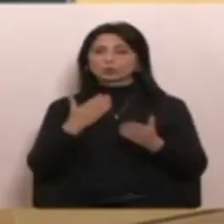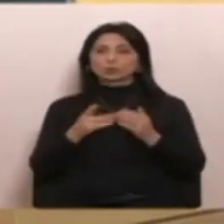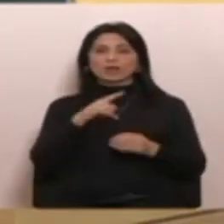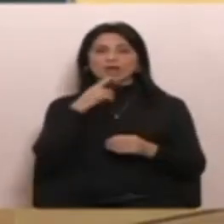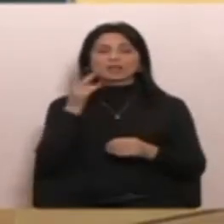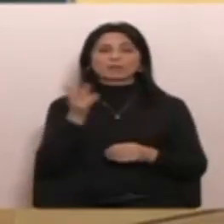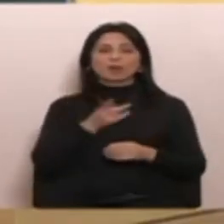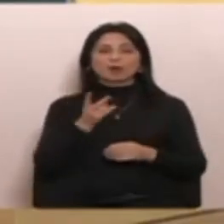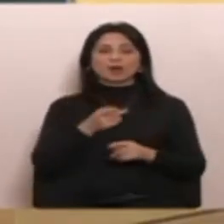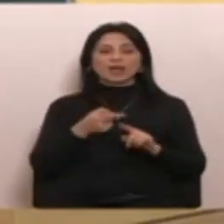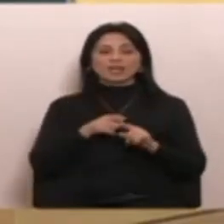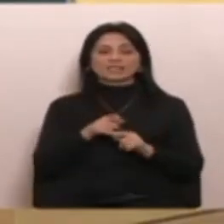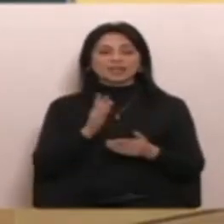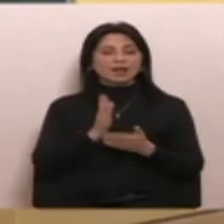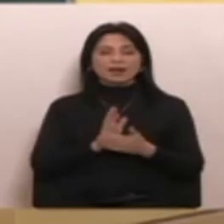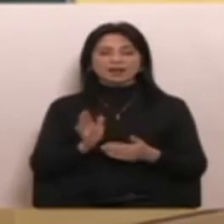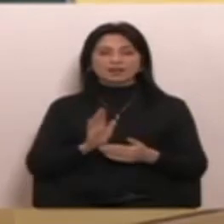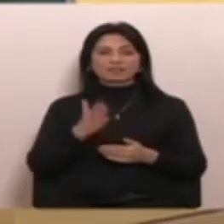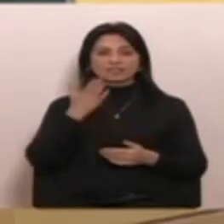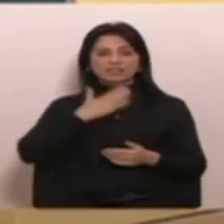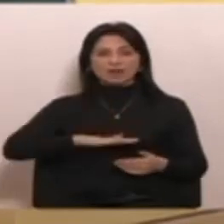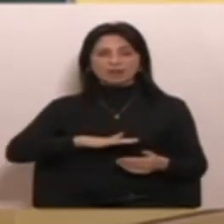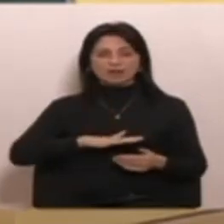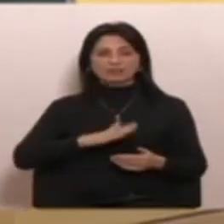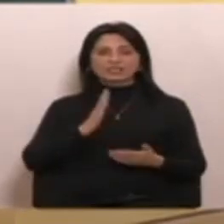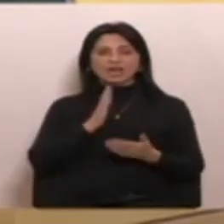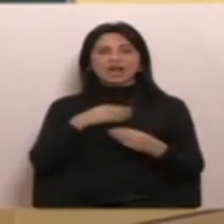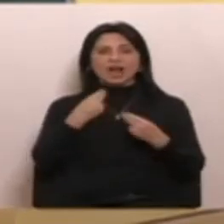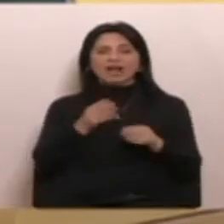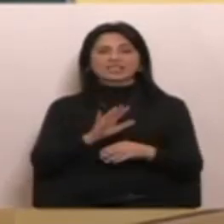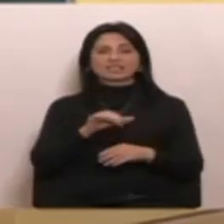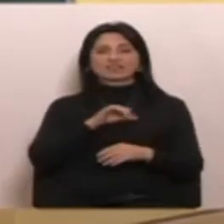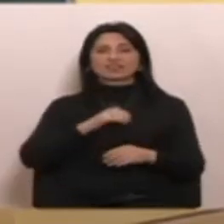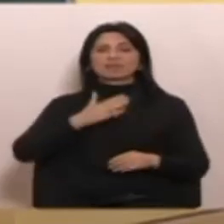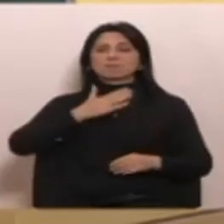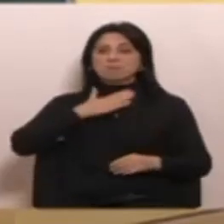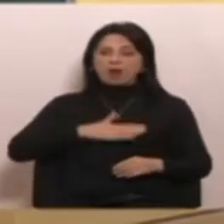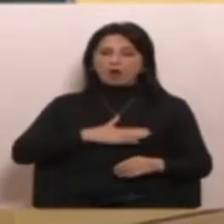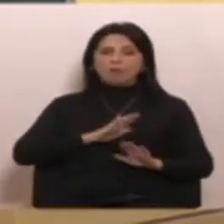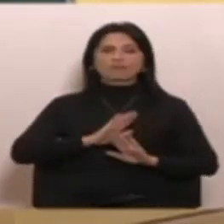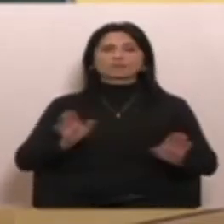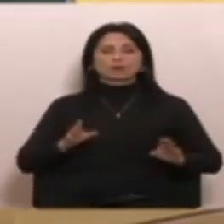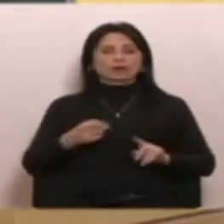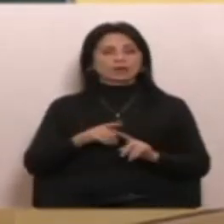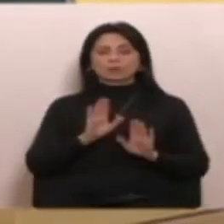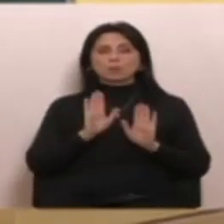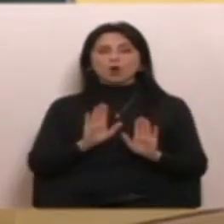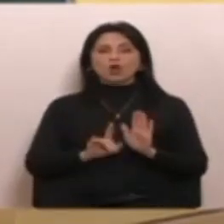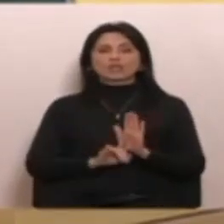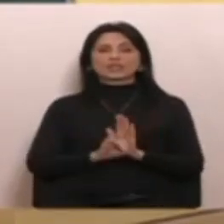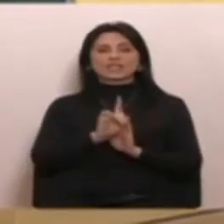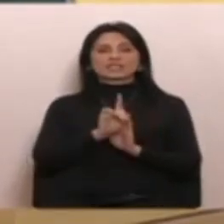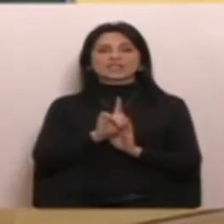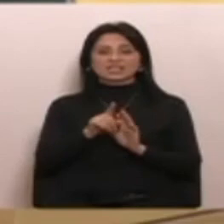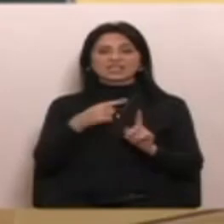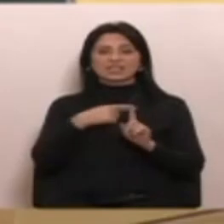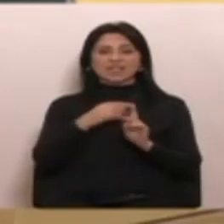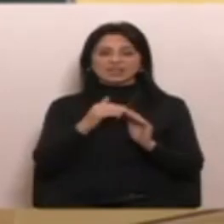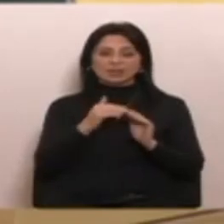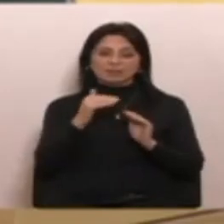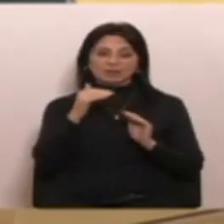უნდა, ეს არ არის საკმარისი და არ იძლევა თვითკმაყოფილების საფუძველს, ეს არის მხოლოდ დასაწყისი ამდადებითი